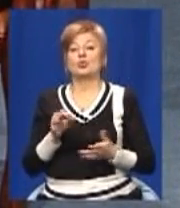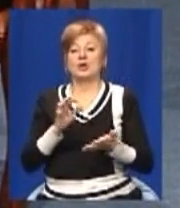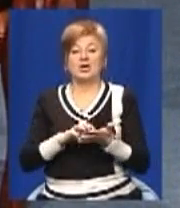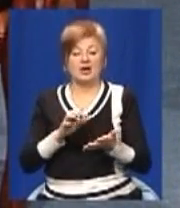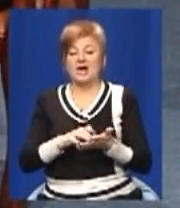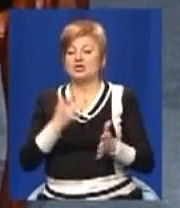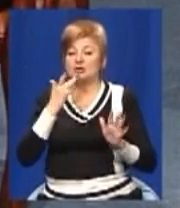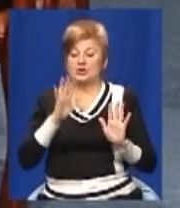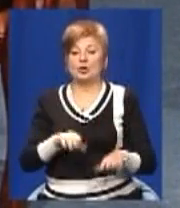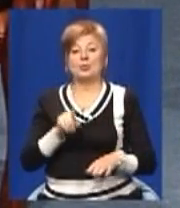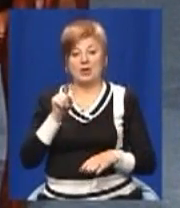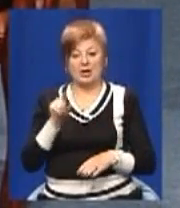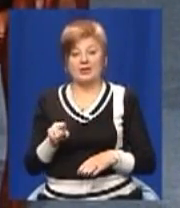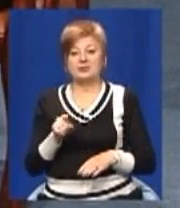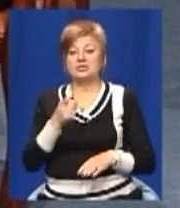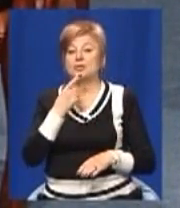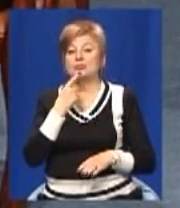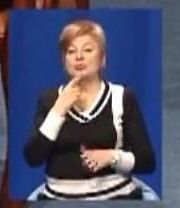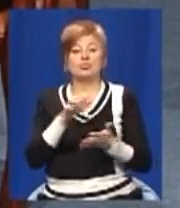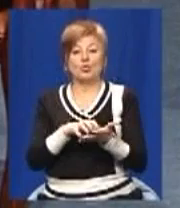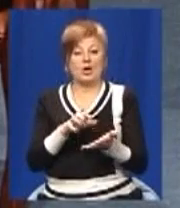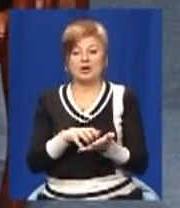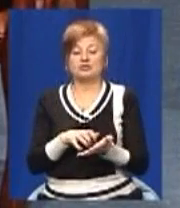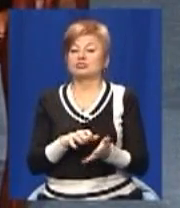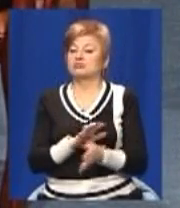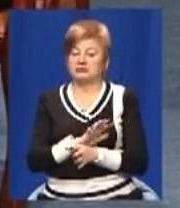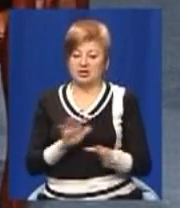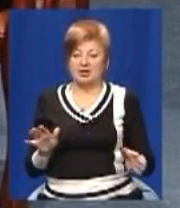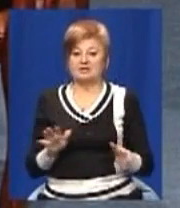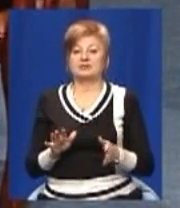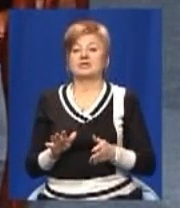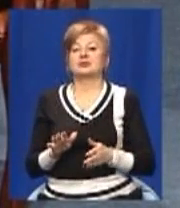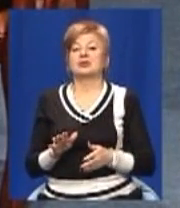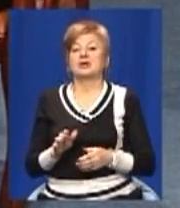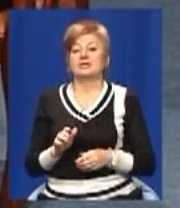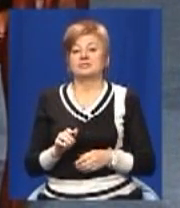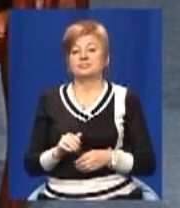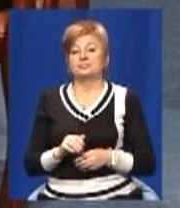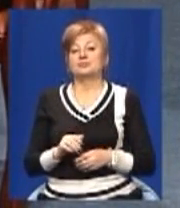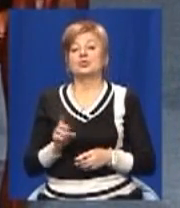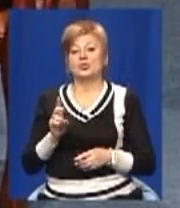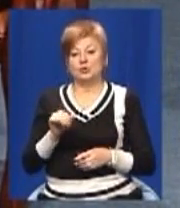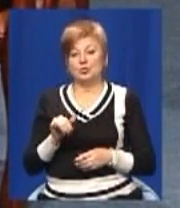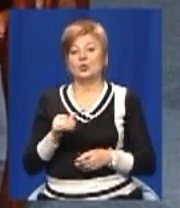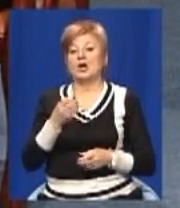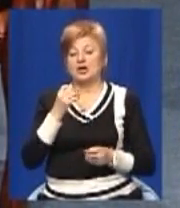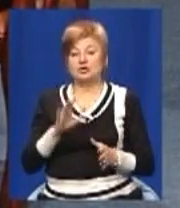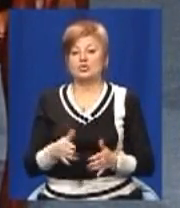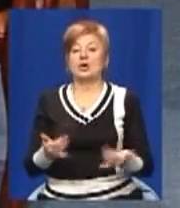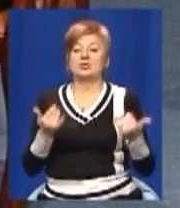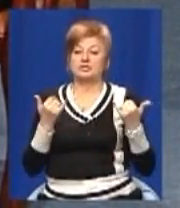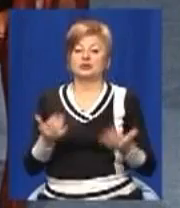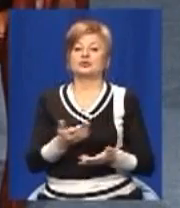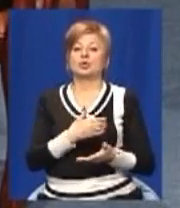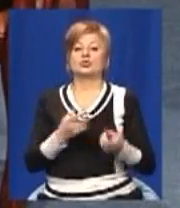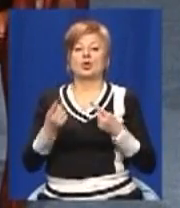кашу не люблять. А ти, до речі, куштував гарбузову кашу? Ні. Ні разу не куштував гарбузову кашу. Ну, то добре. Ну, а зараз